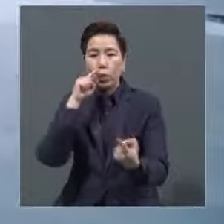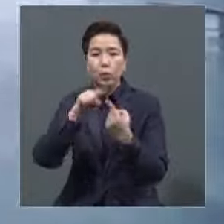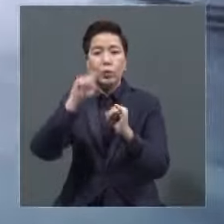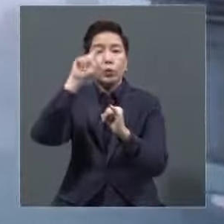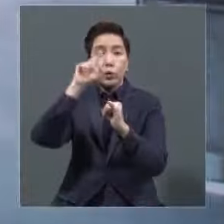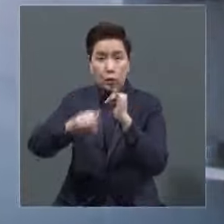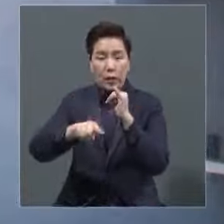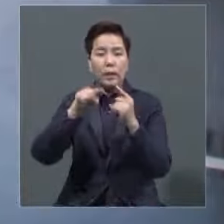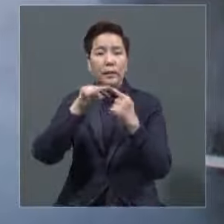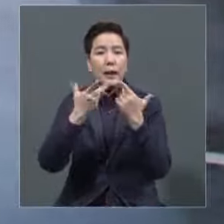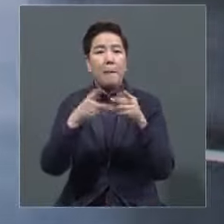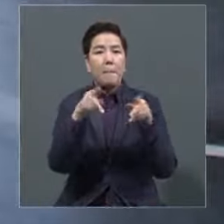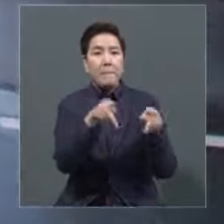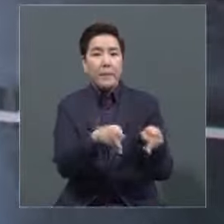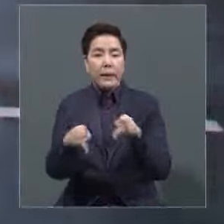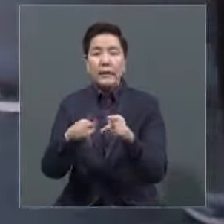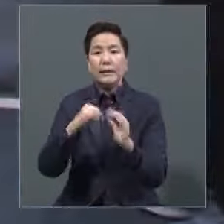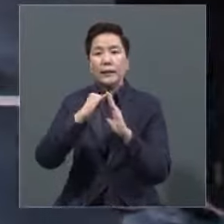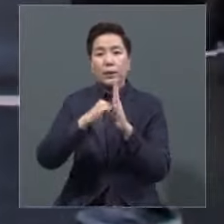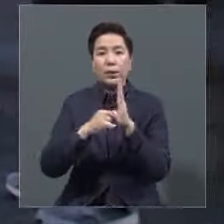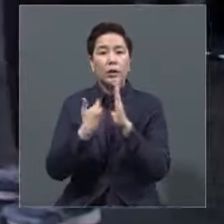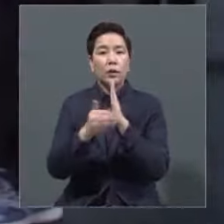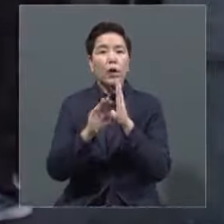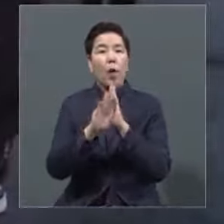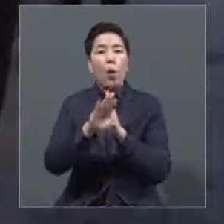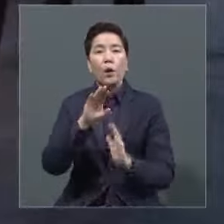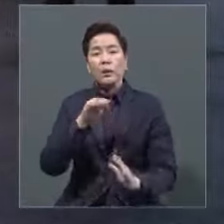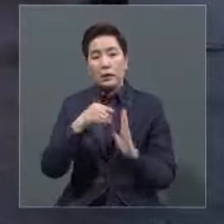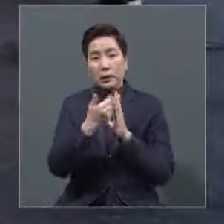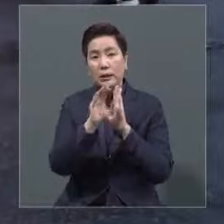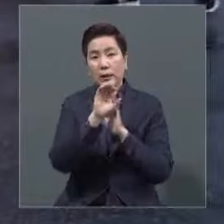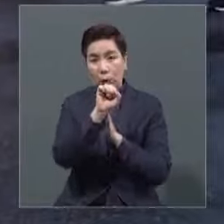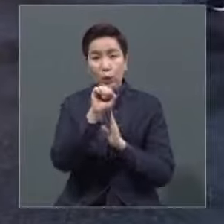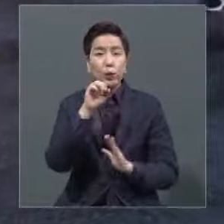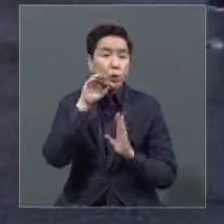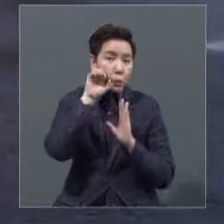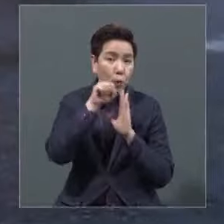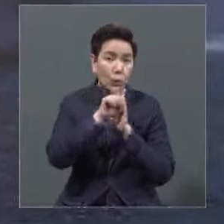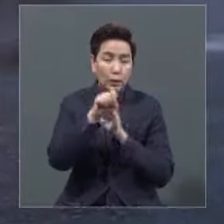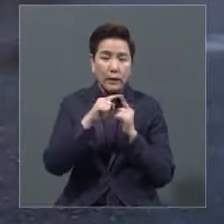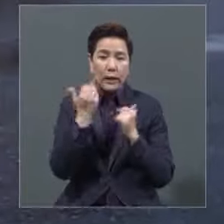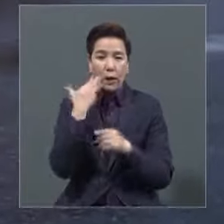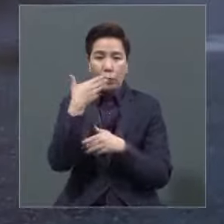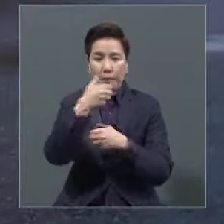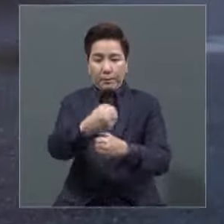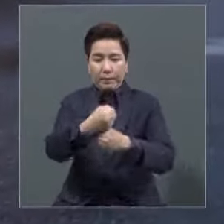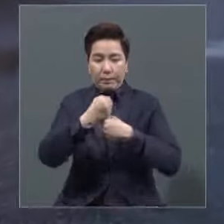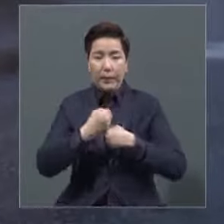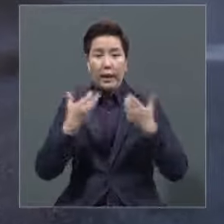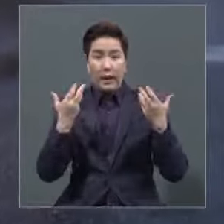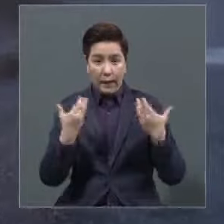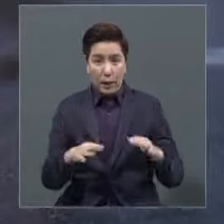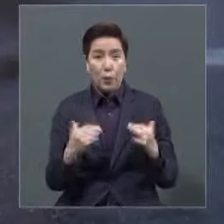ดที่บริเวณมณฑลพิธีศาลากลางจังหวัดสกลนครหลังเก่าซึ่งภายหลังพิธีรับมอบธงตราสัญลักษณ์แล้วนะครับ